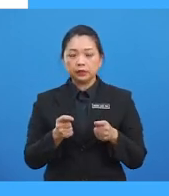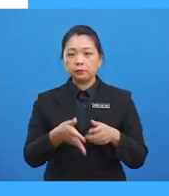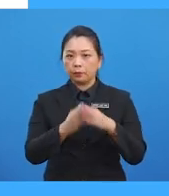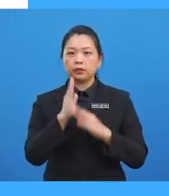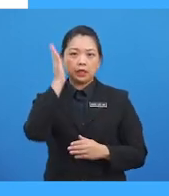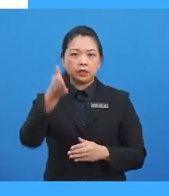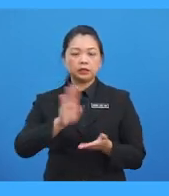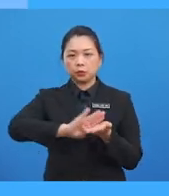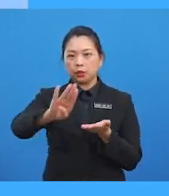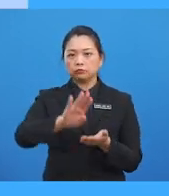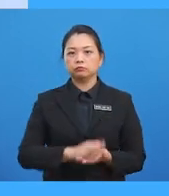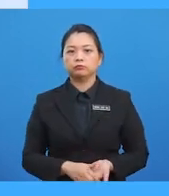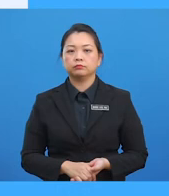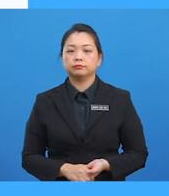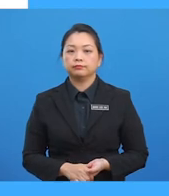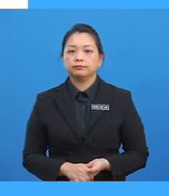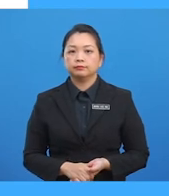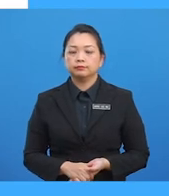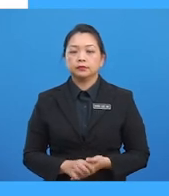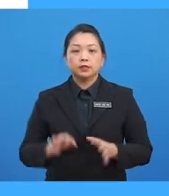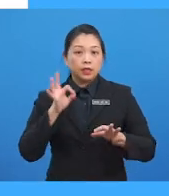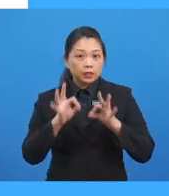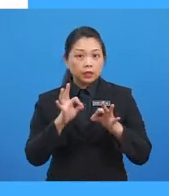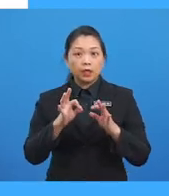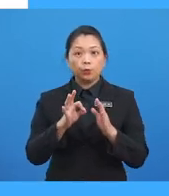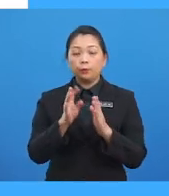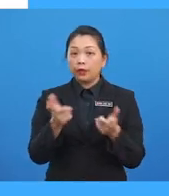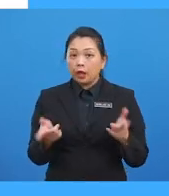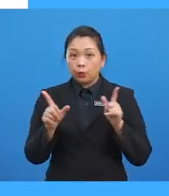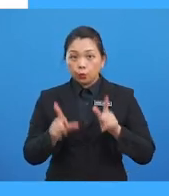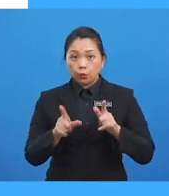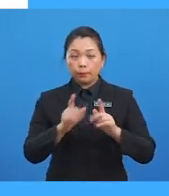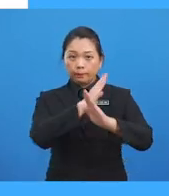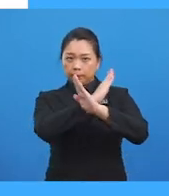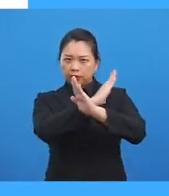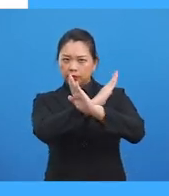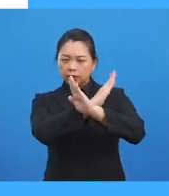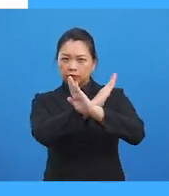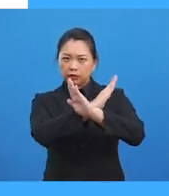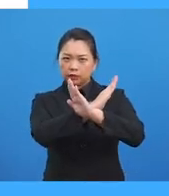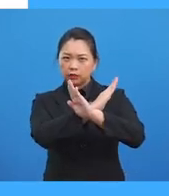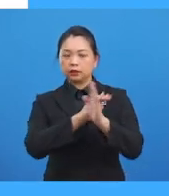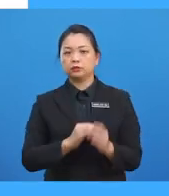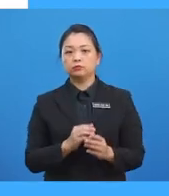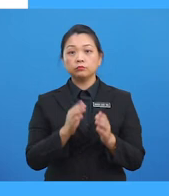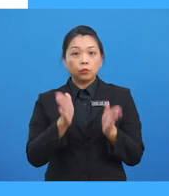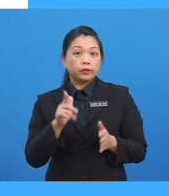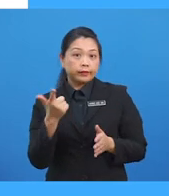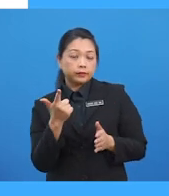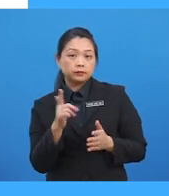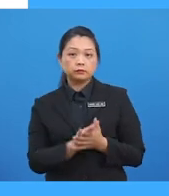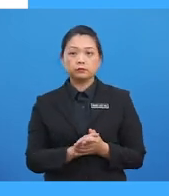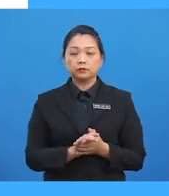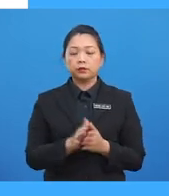akan ditolak. Yang kelapan, jika berlaku bangkangan oleh pihak ketiga dalam tempoh pewartaan, pemohon